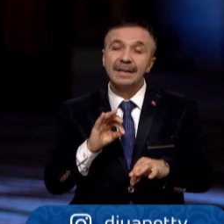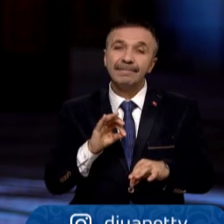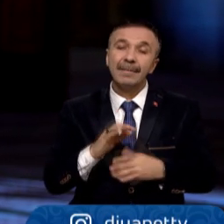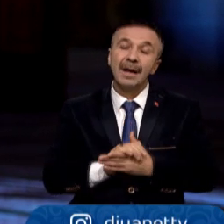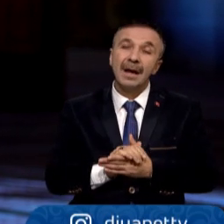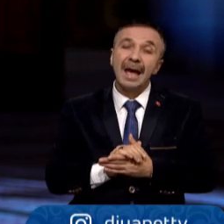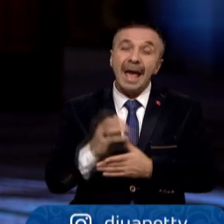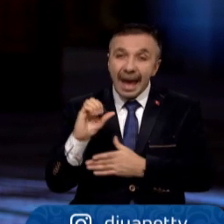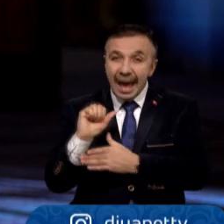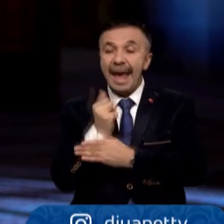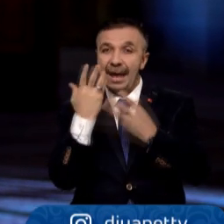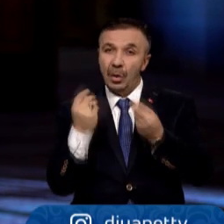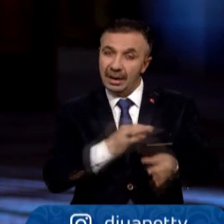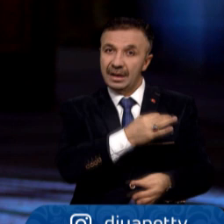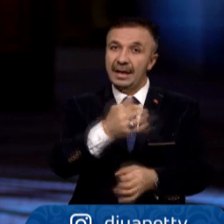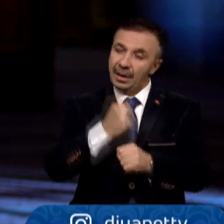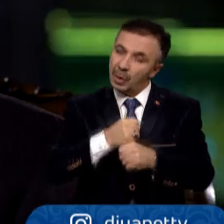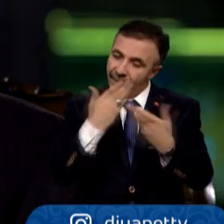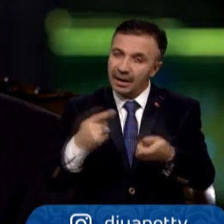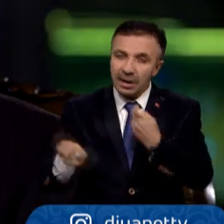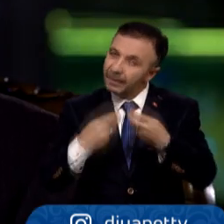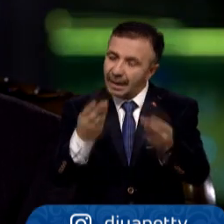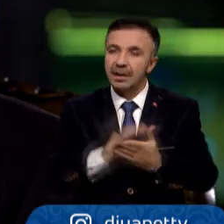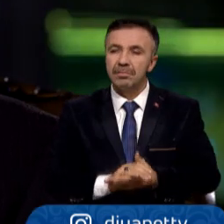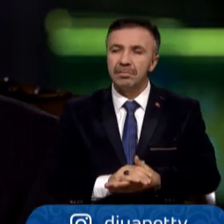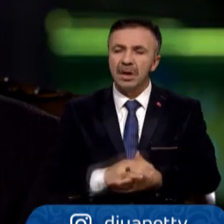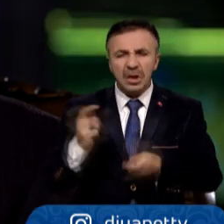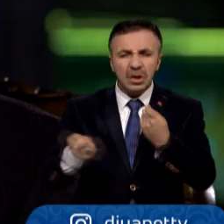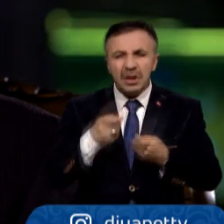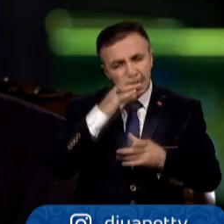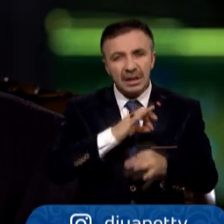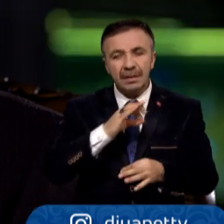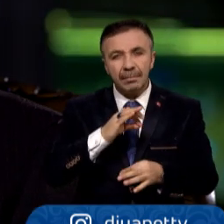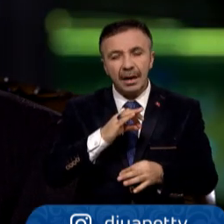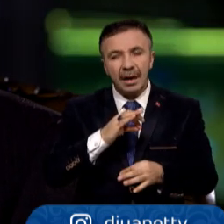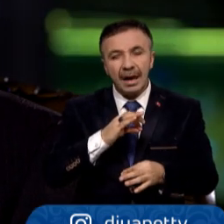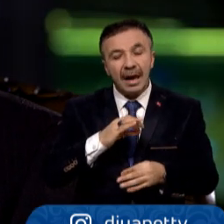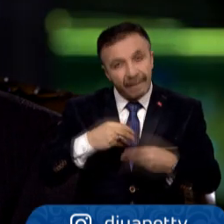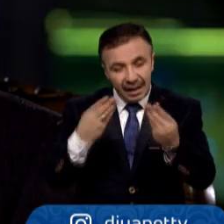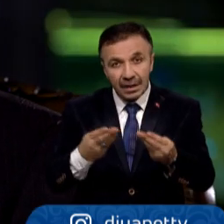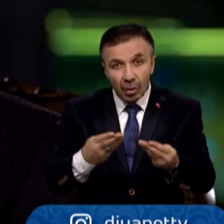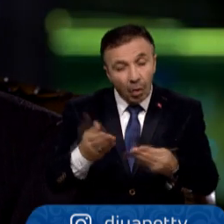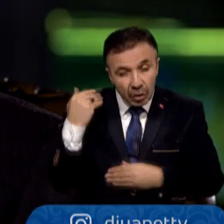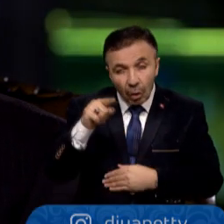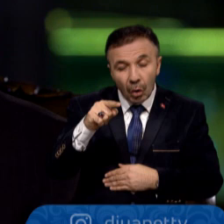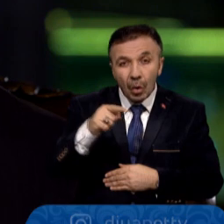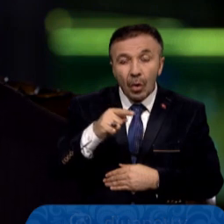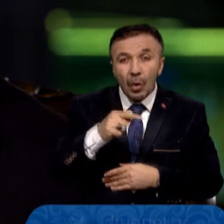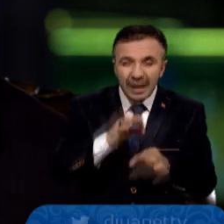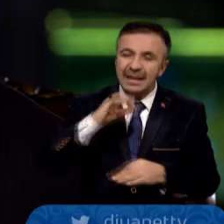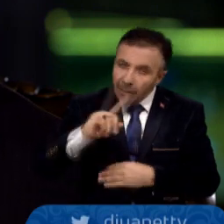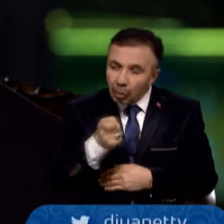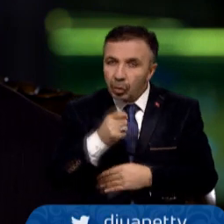Ehil olan insanlara iş Verir işi kime verecek az önce o adamı bulur